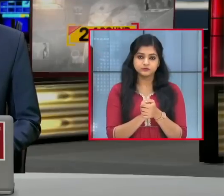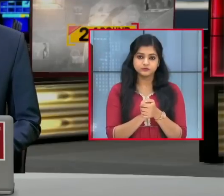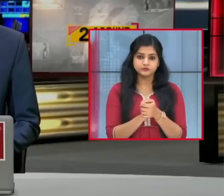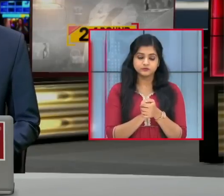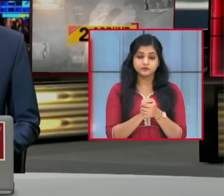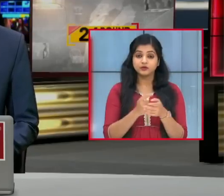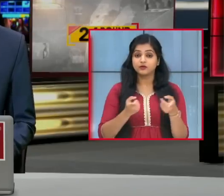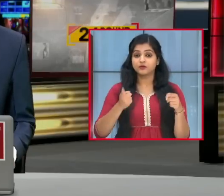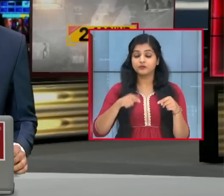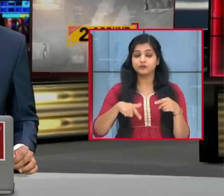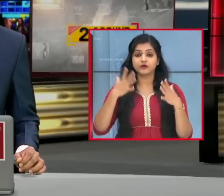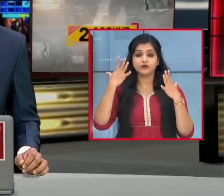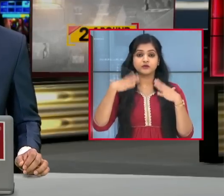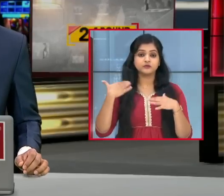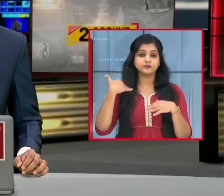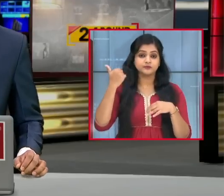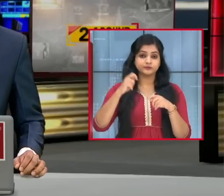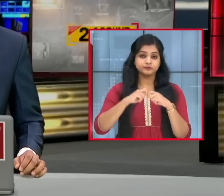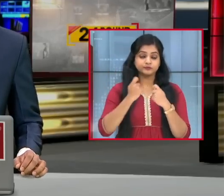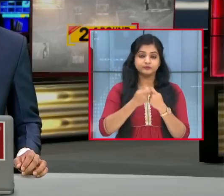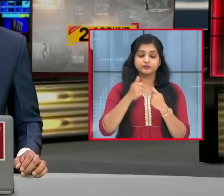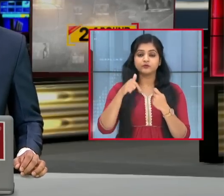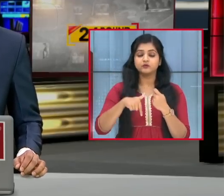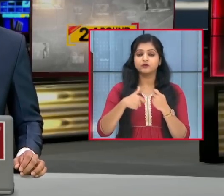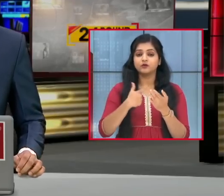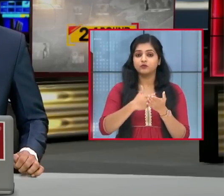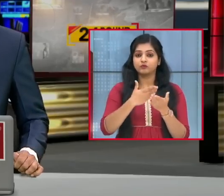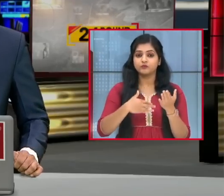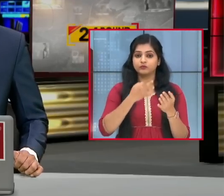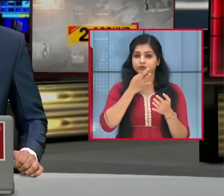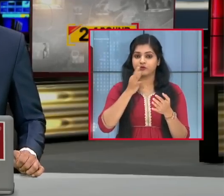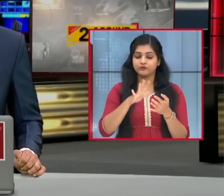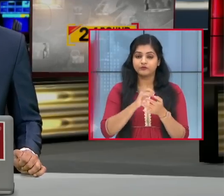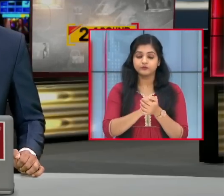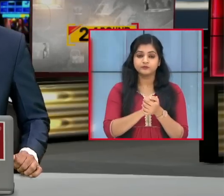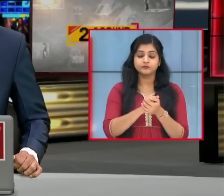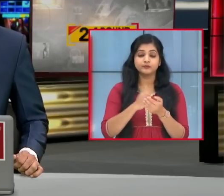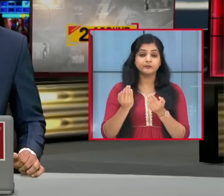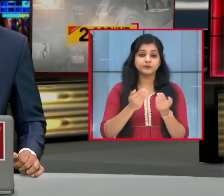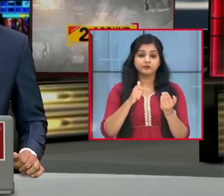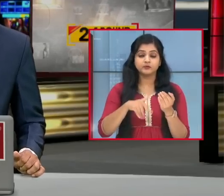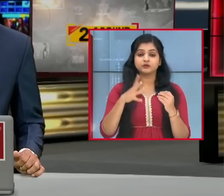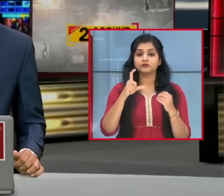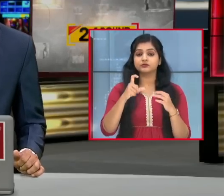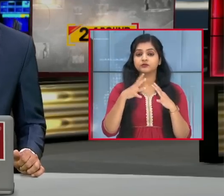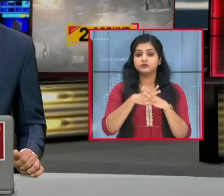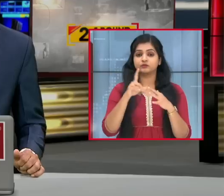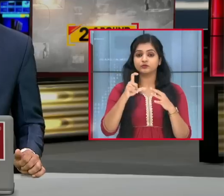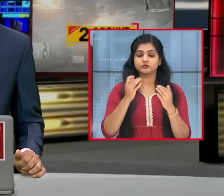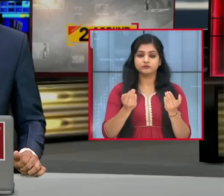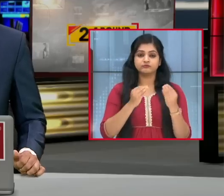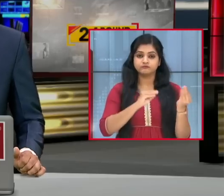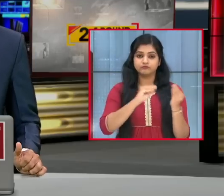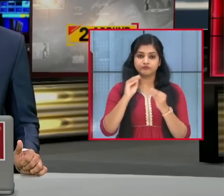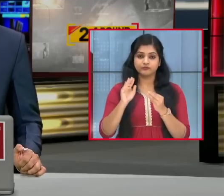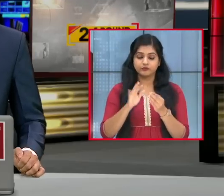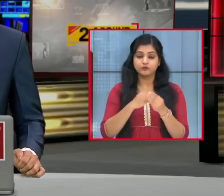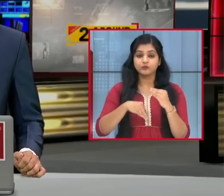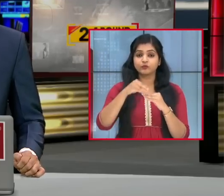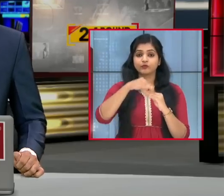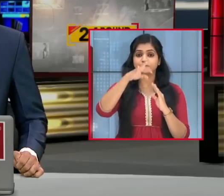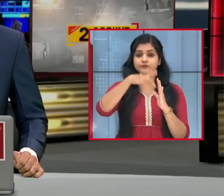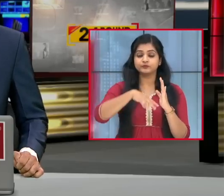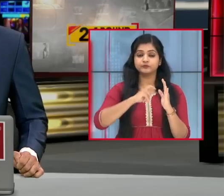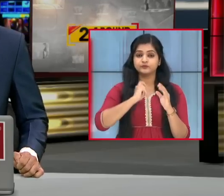എന്തായാലും സംഭവത്തിൽ ആരോഗ്യവകുപ്പ് മന്ത്രി വീണ ജോർജ് റിപ്പോർട്ട് തേടിയിട്ടുണ്ട്. നിലവിൽ കുഞ്ഞിപ്പ് ശിശുക്ഷേമ സമിതിയുടെ സംരക്ഷണയിലാണ്. കൂടുതൽ വിവരങ്ങളുമായി